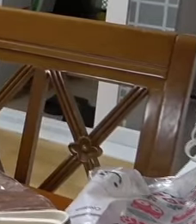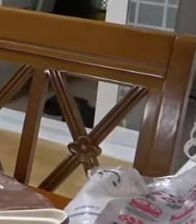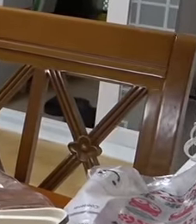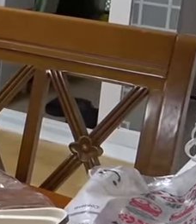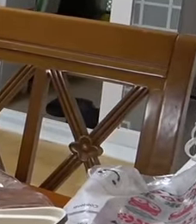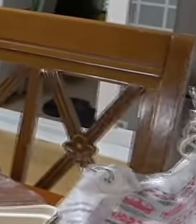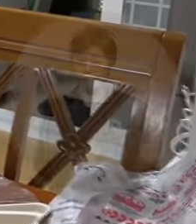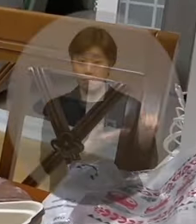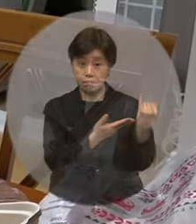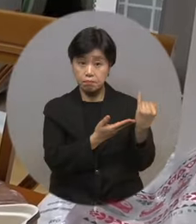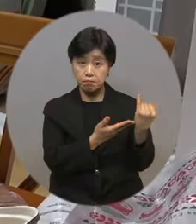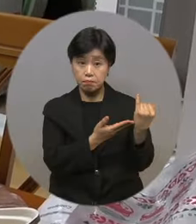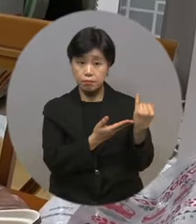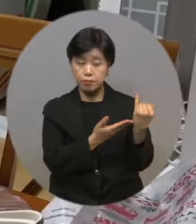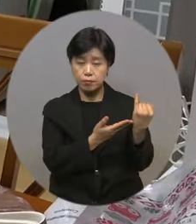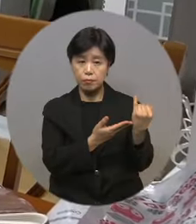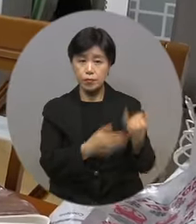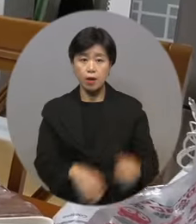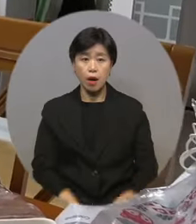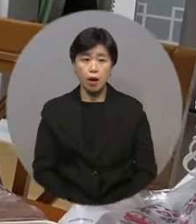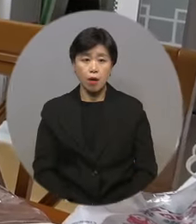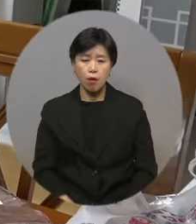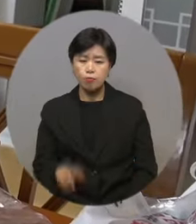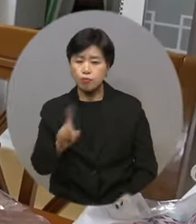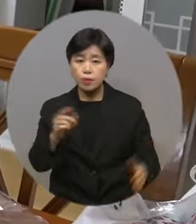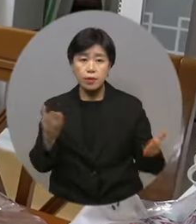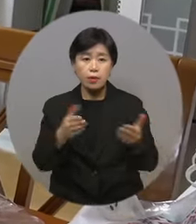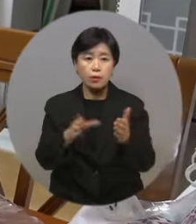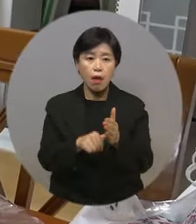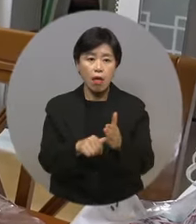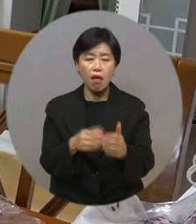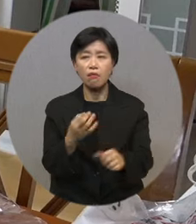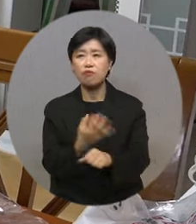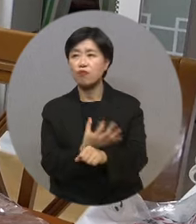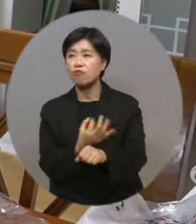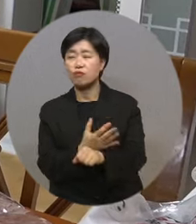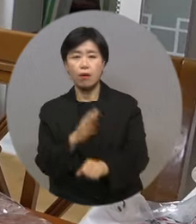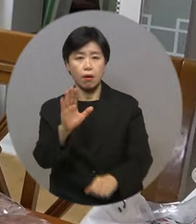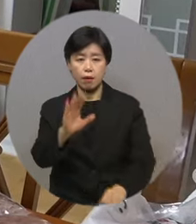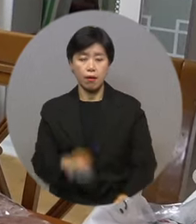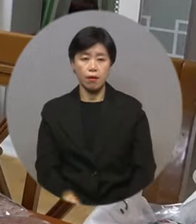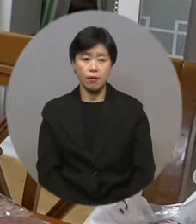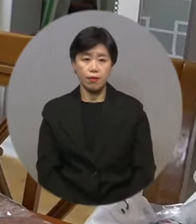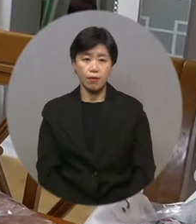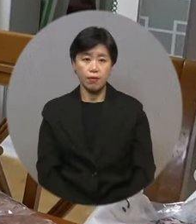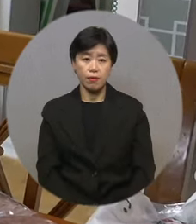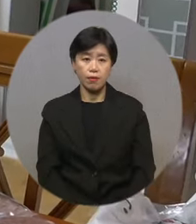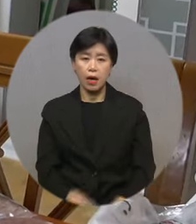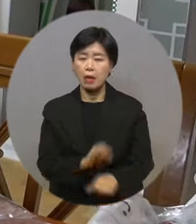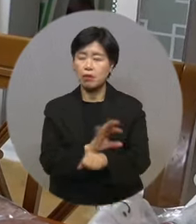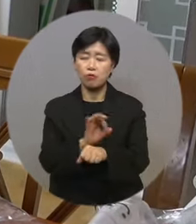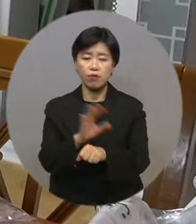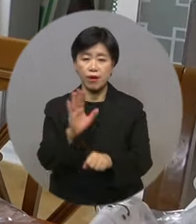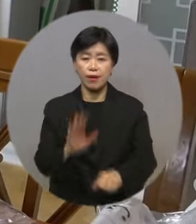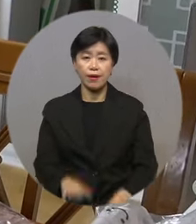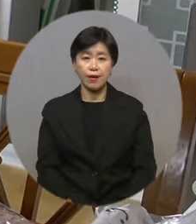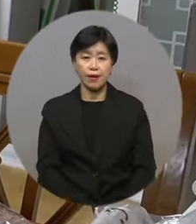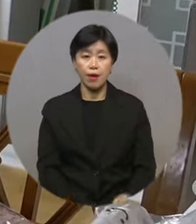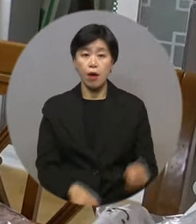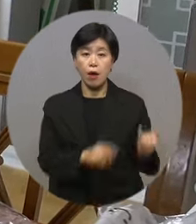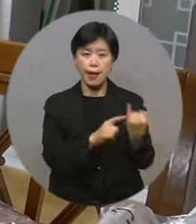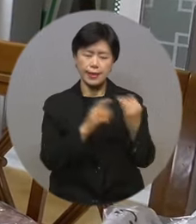지연 씨는 사실 모든 일에 대충하는 것이 없습니다. 그게 어떤 일이든 지연 씨가 할 수 있는